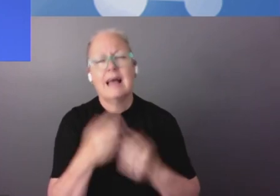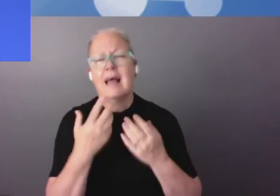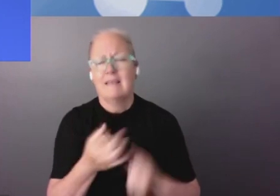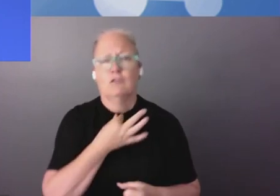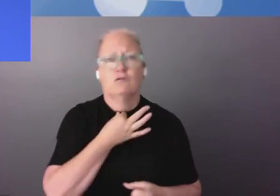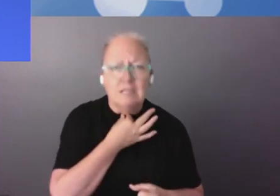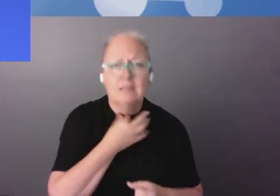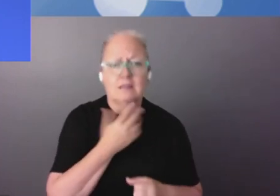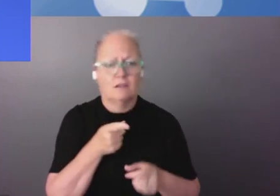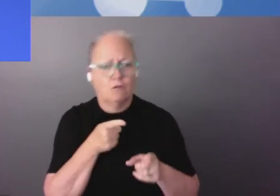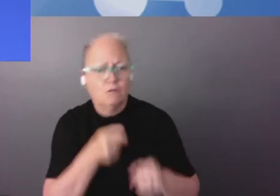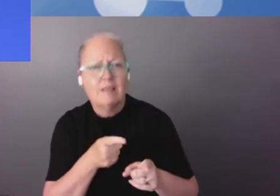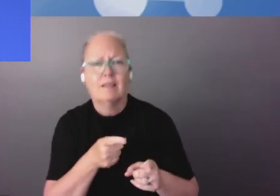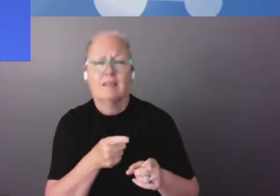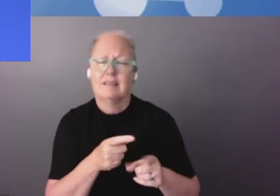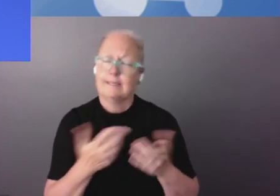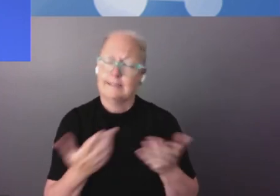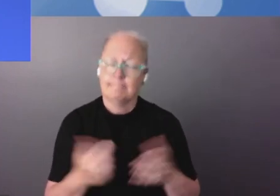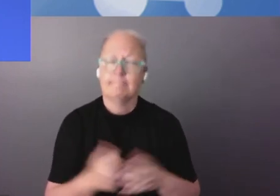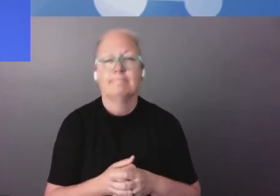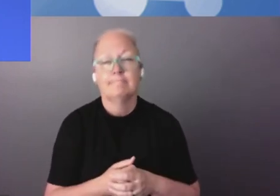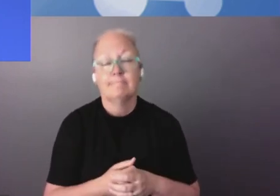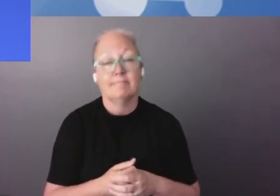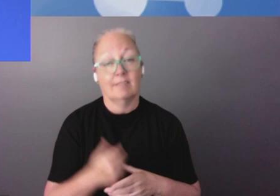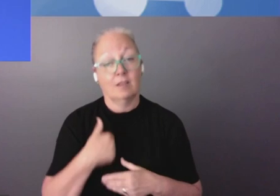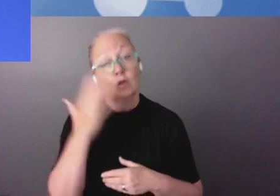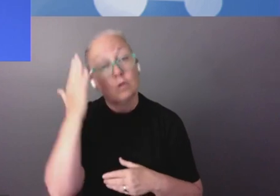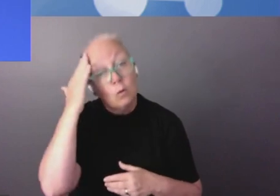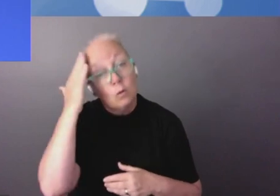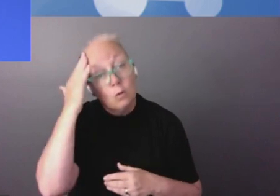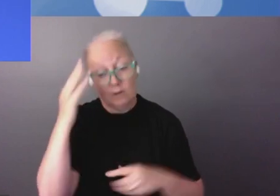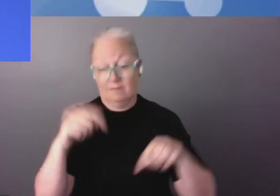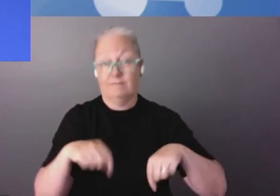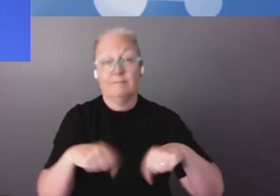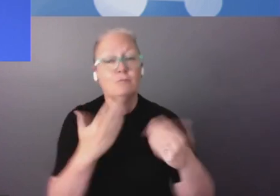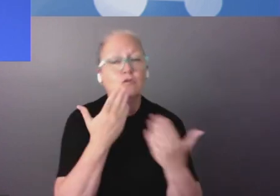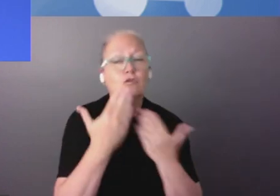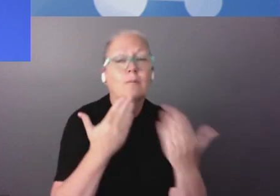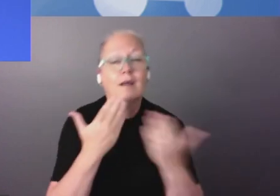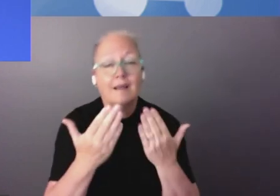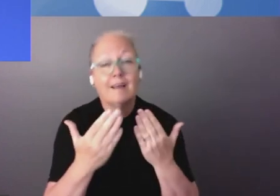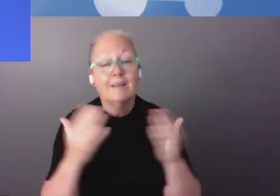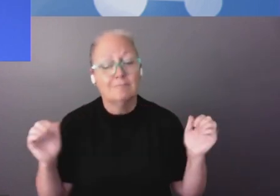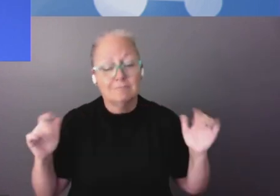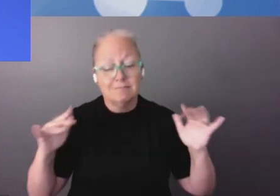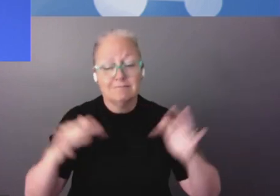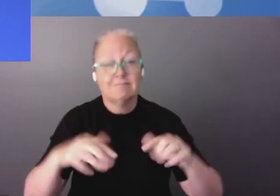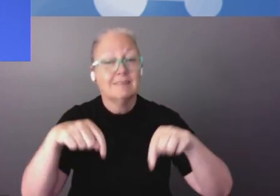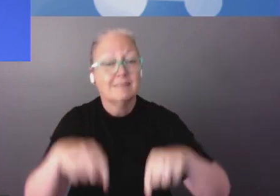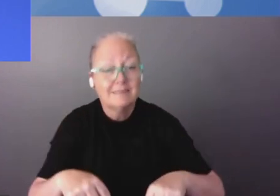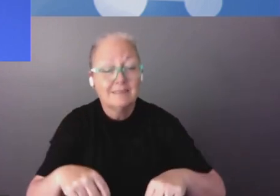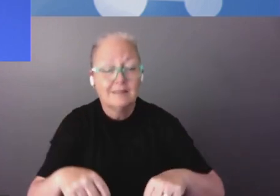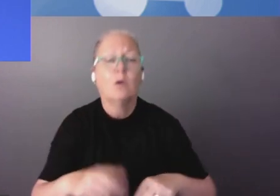tutaj w Katowicach, w Polsce, przyczyni się do wypracowania nowych rozwiązań, a